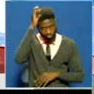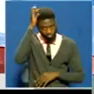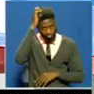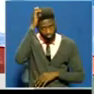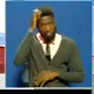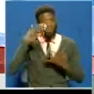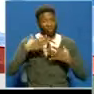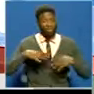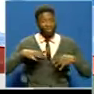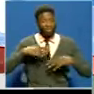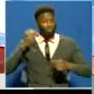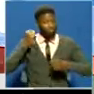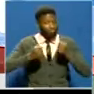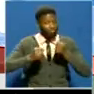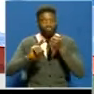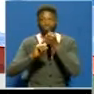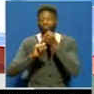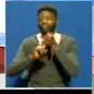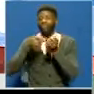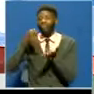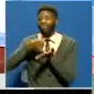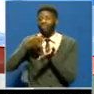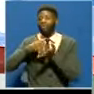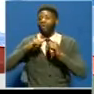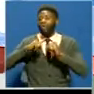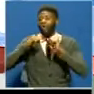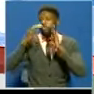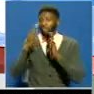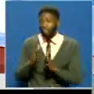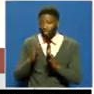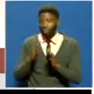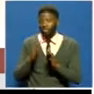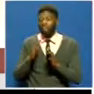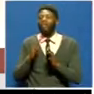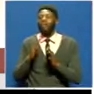sita pamoja na maafisa wa shirikisho la riadha humu nchini.